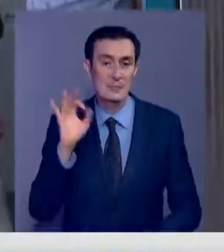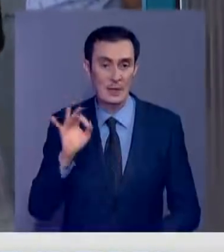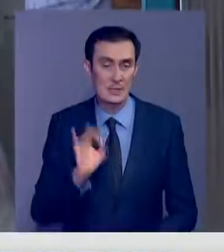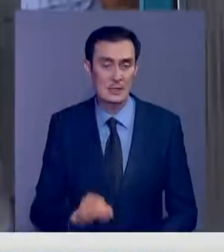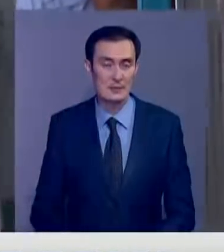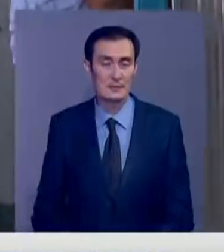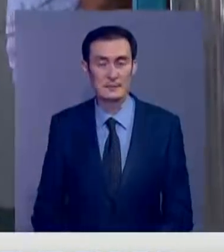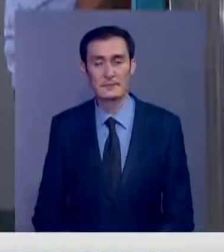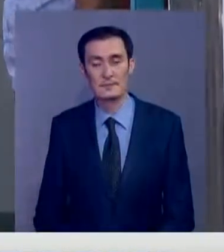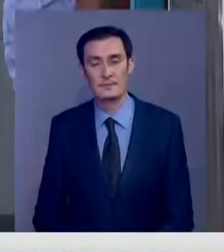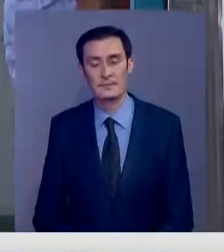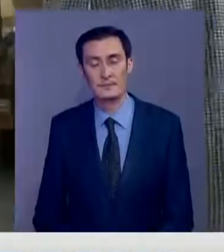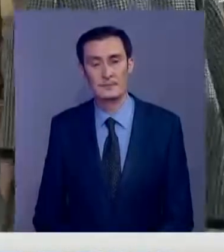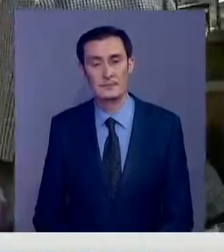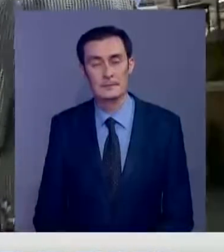20%.